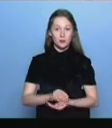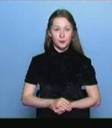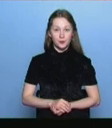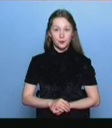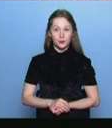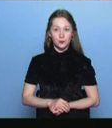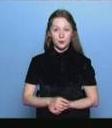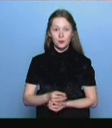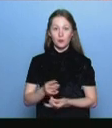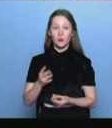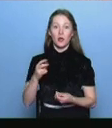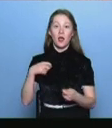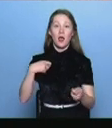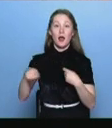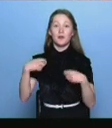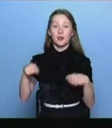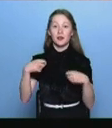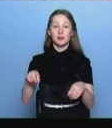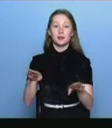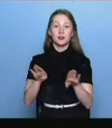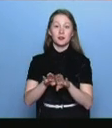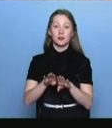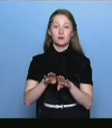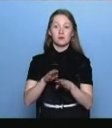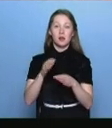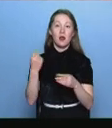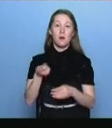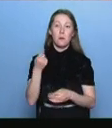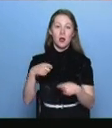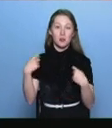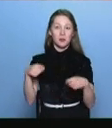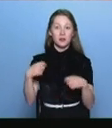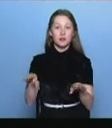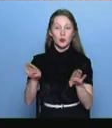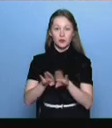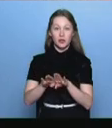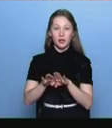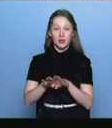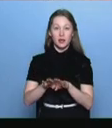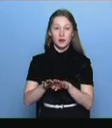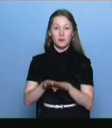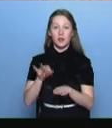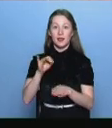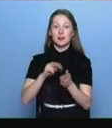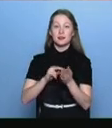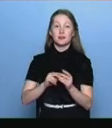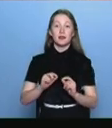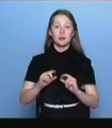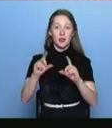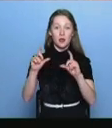На рынке не так много продавцов вот этой техники. И, соответственно, цены, да. Ажиотаж получился? Да,